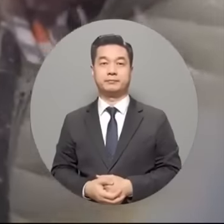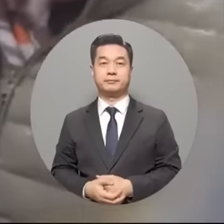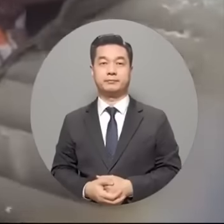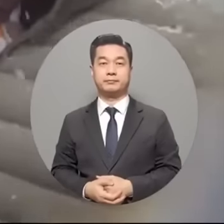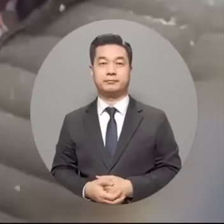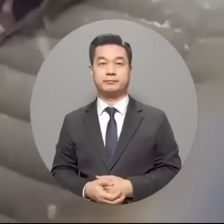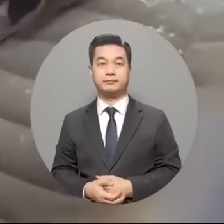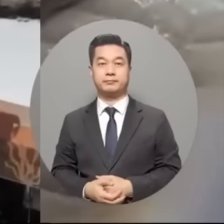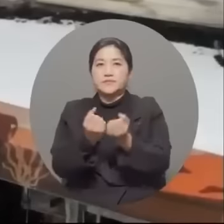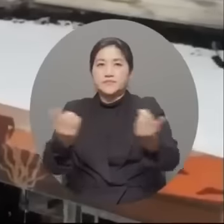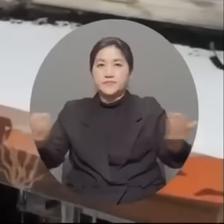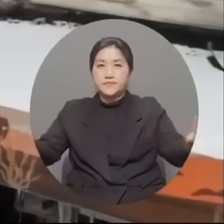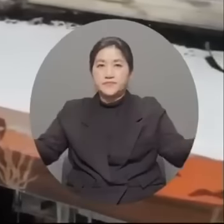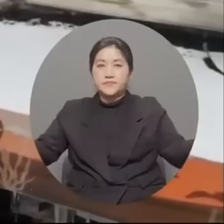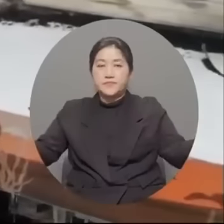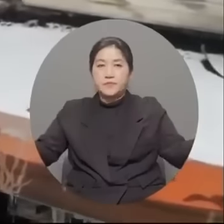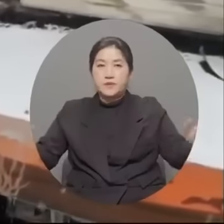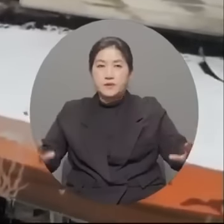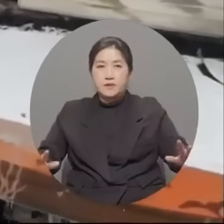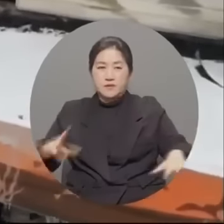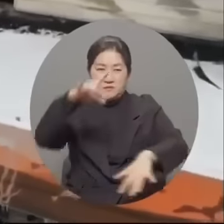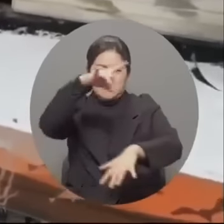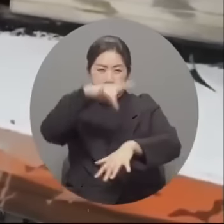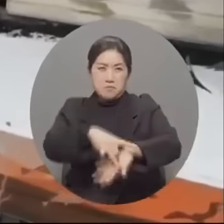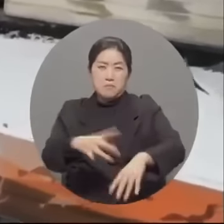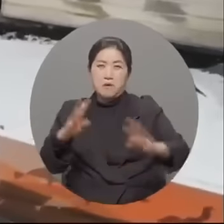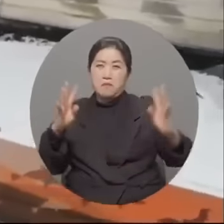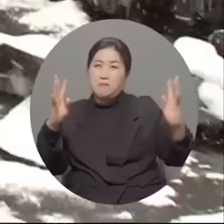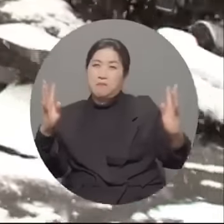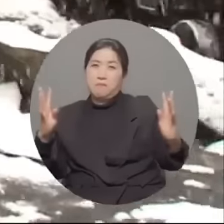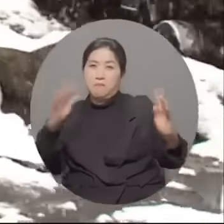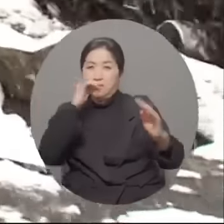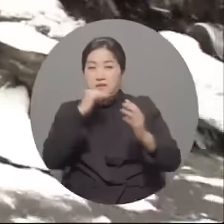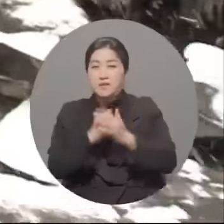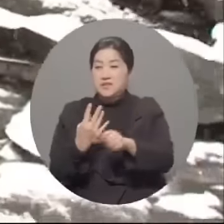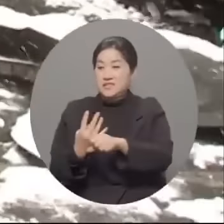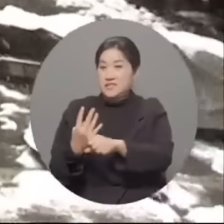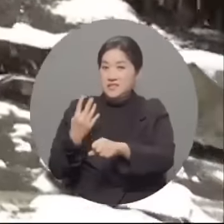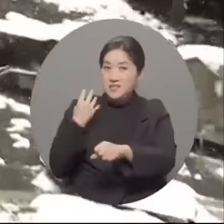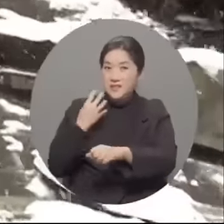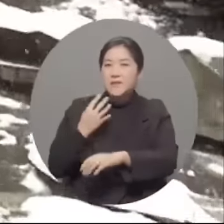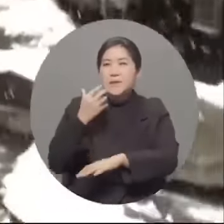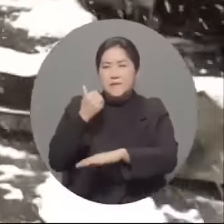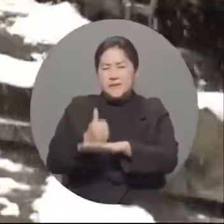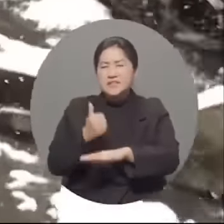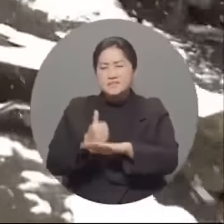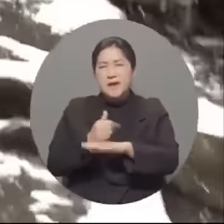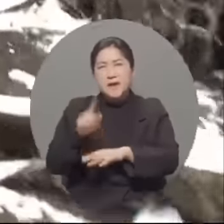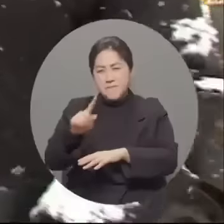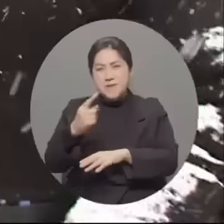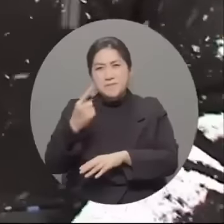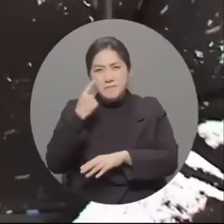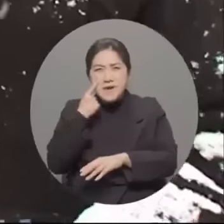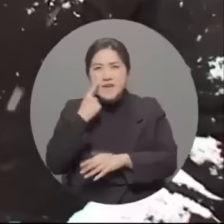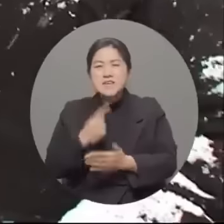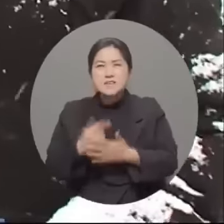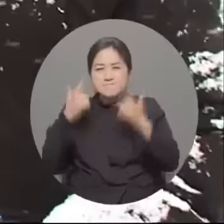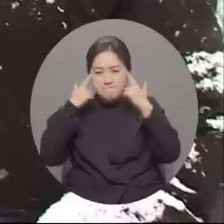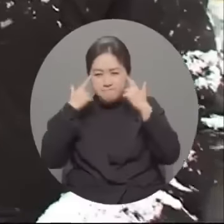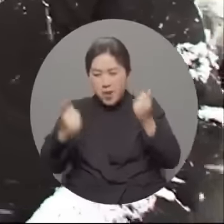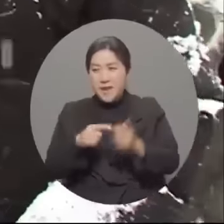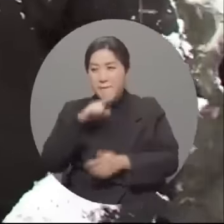이용주입니다. 이제 앙상한 뼈대만 남았습니다. 4년 전 마지막이라는 심정으로 빚을 내서 차린 수산물